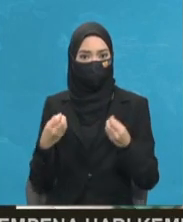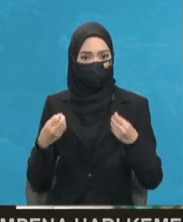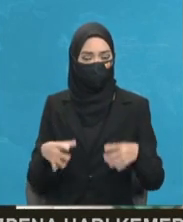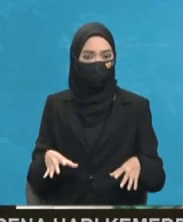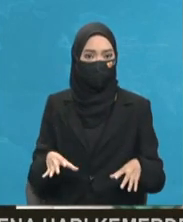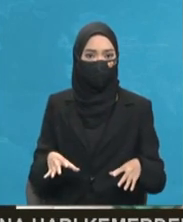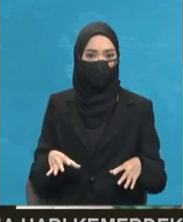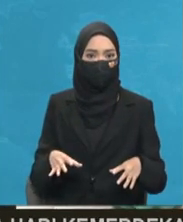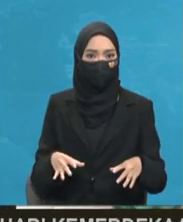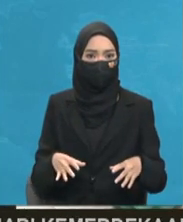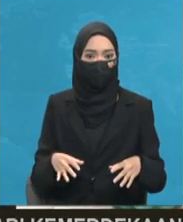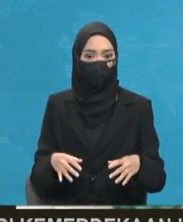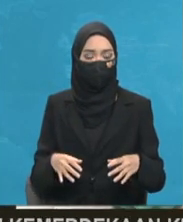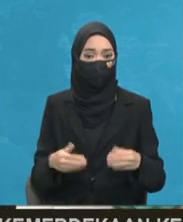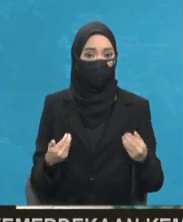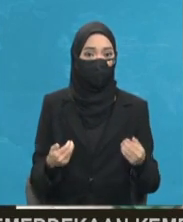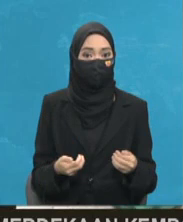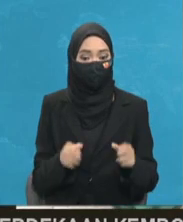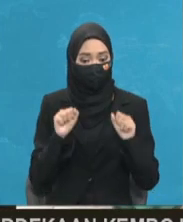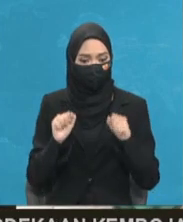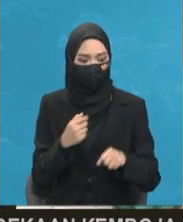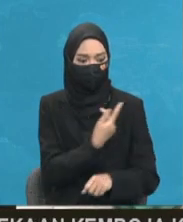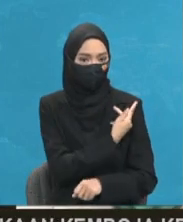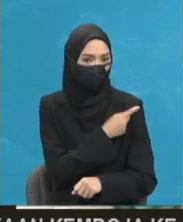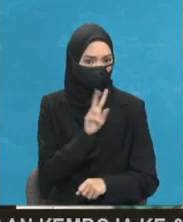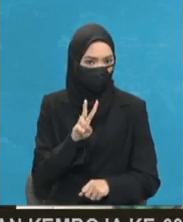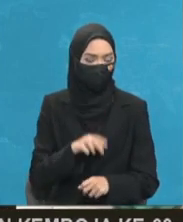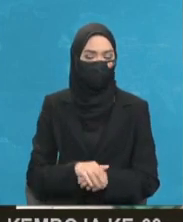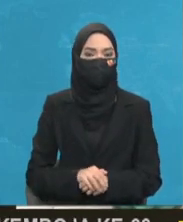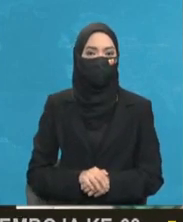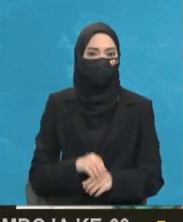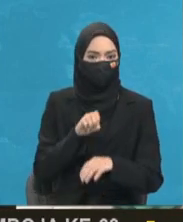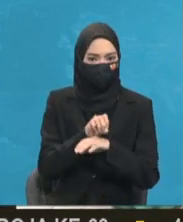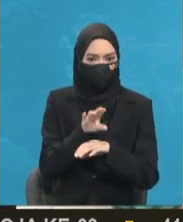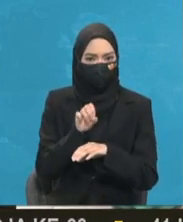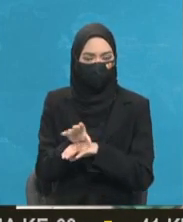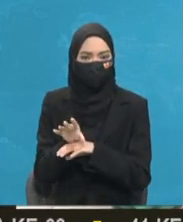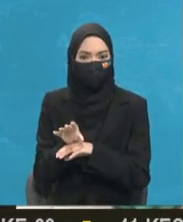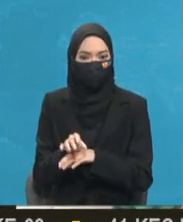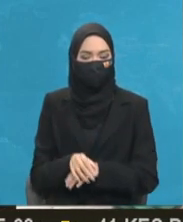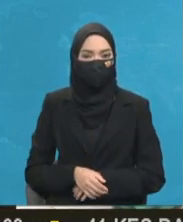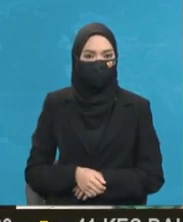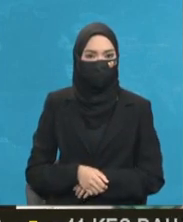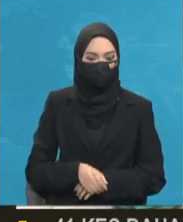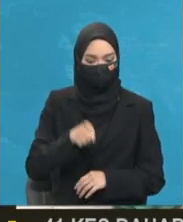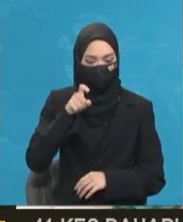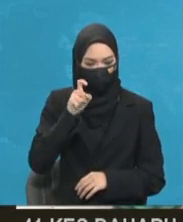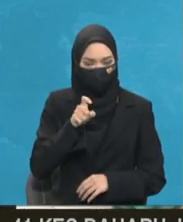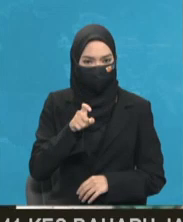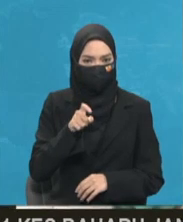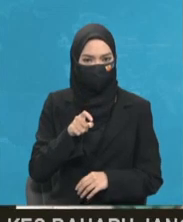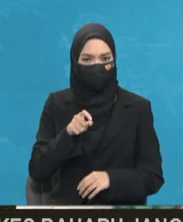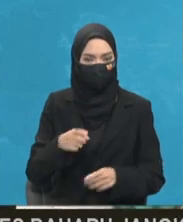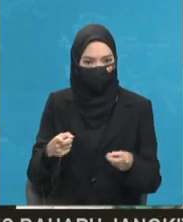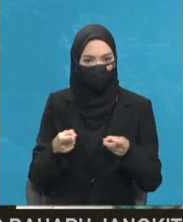di masa untuk mendapatkan dosa kedua adalah dinasihatkan untuk mendapatkannya secepat mungkin